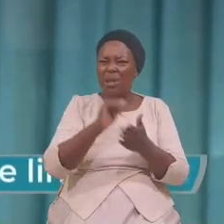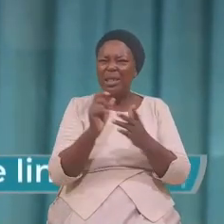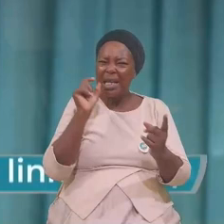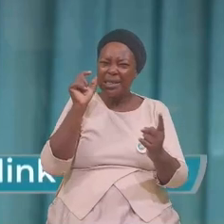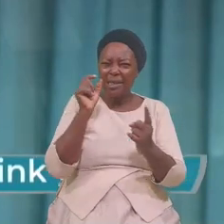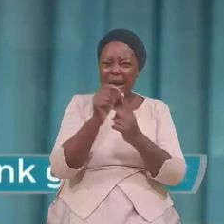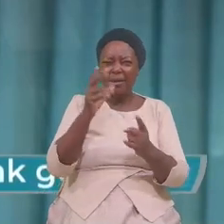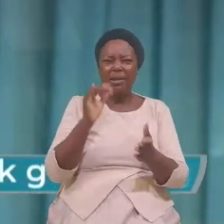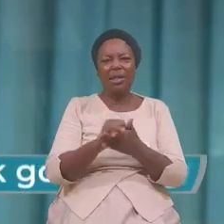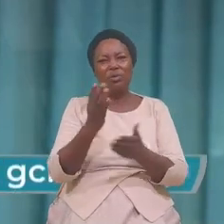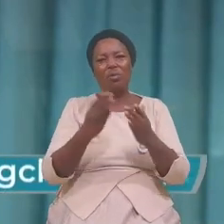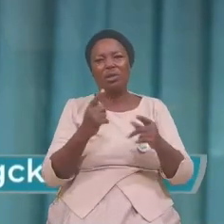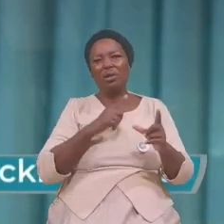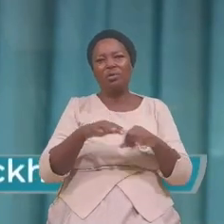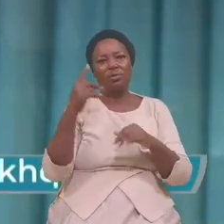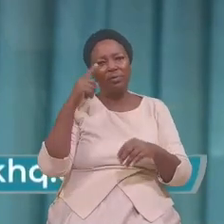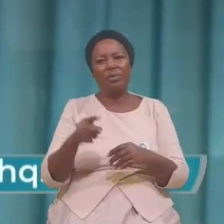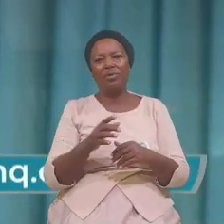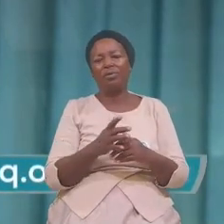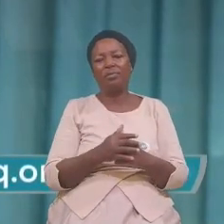que Dieu fasse pour toi?